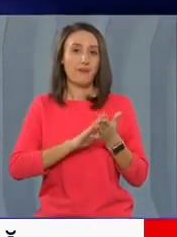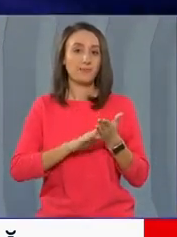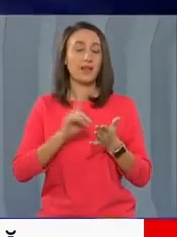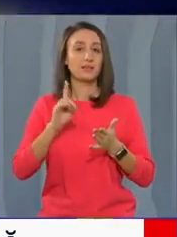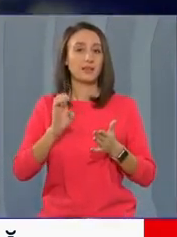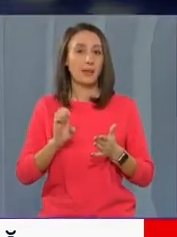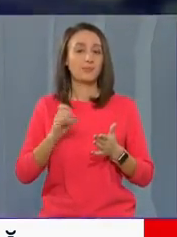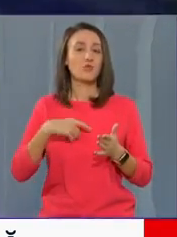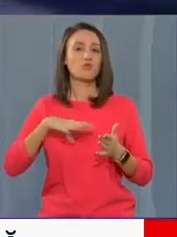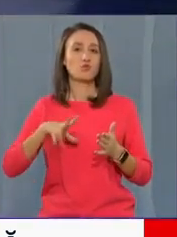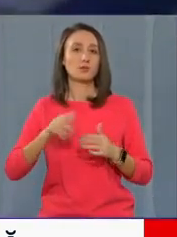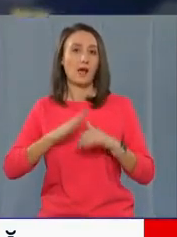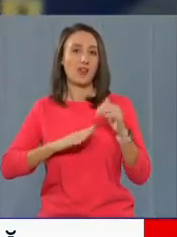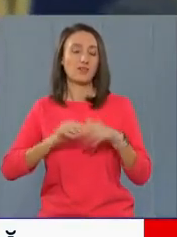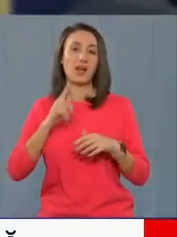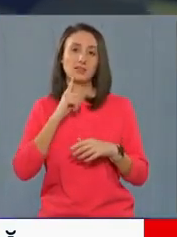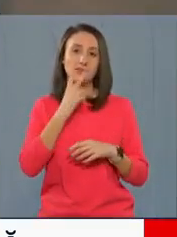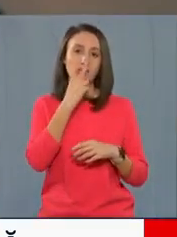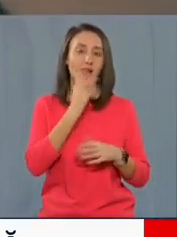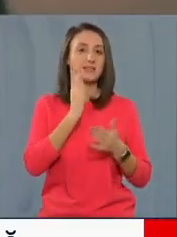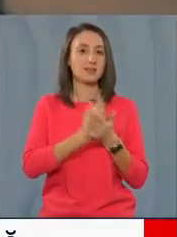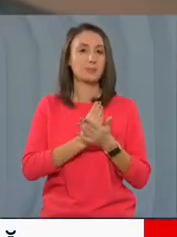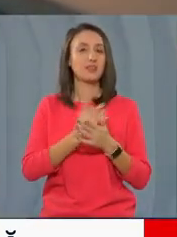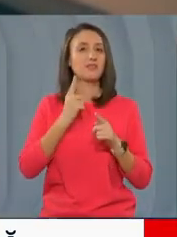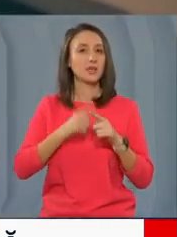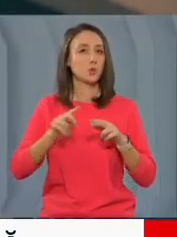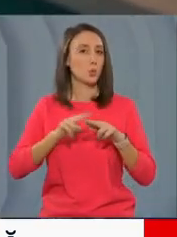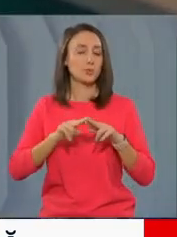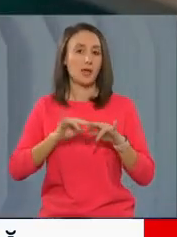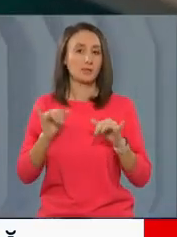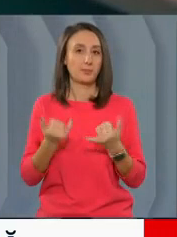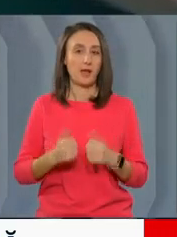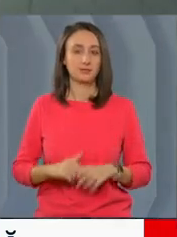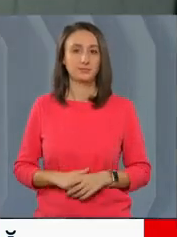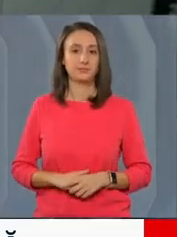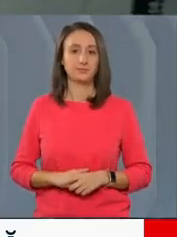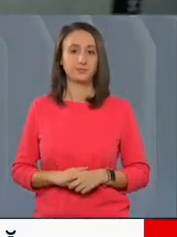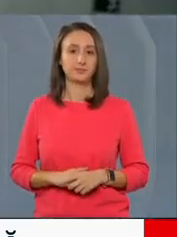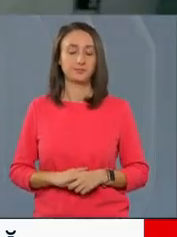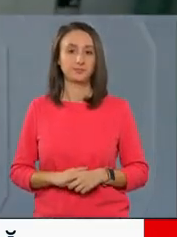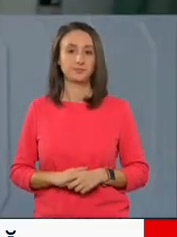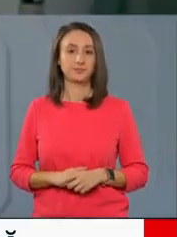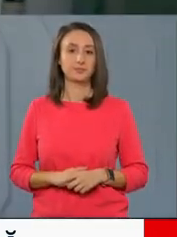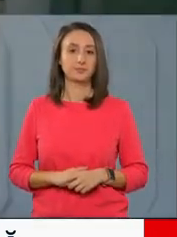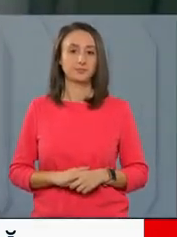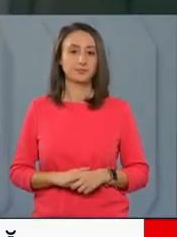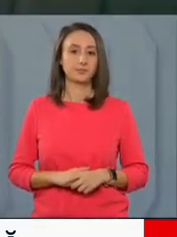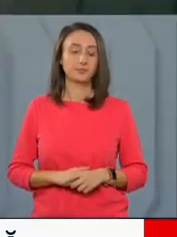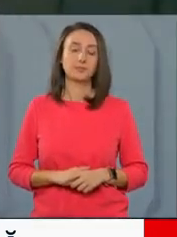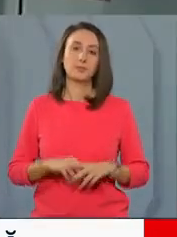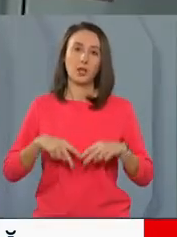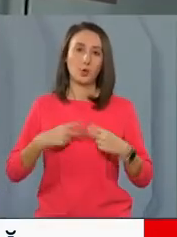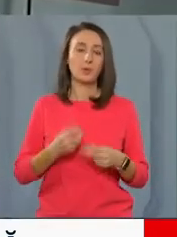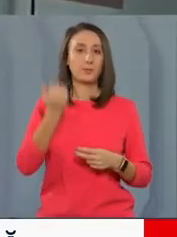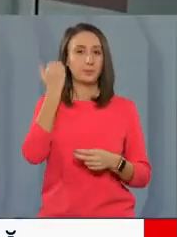săvârșirii infracțiunii de furt calificat în vederea stabilirii cu activitate a împrejurărilor în care s a produs evenimentul recuperării